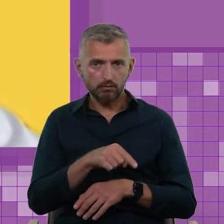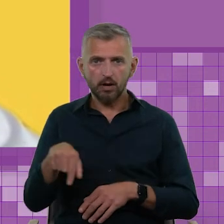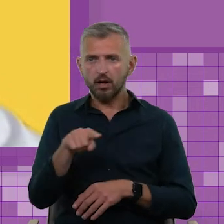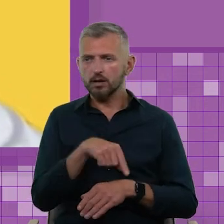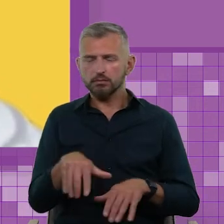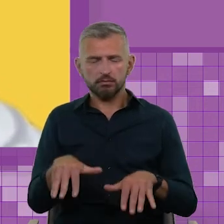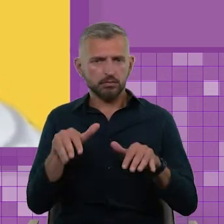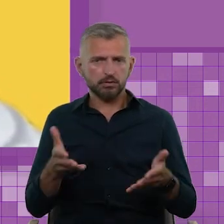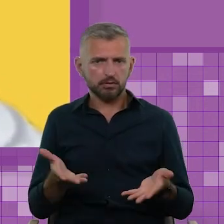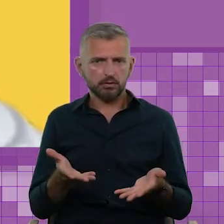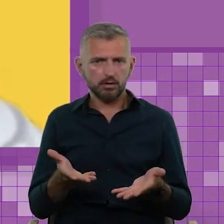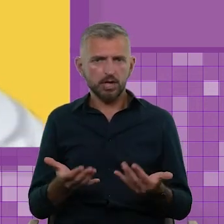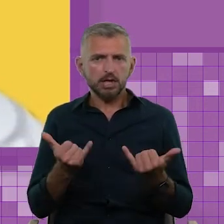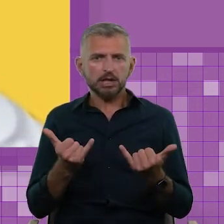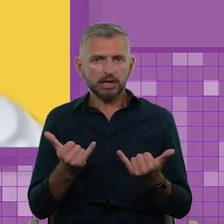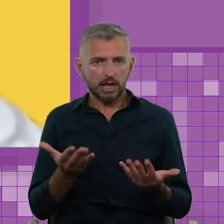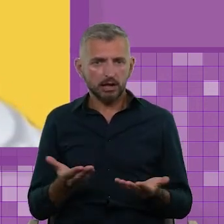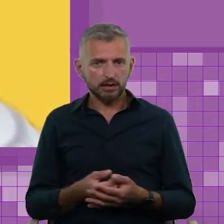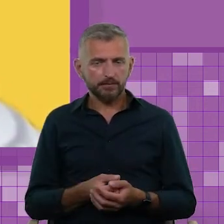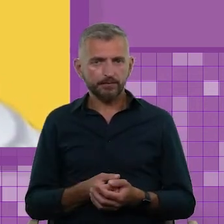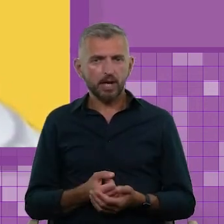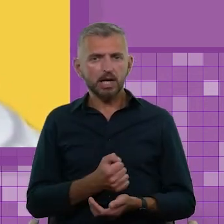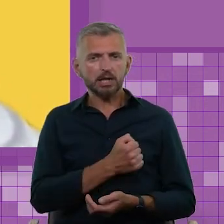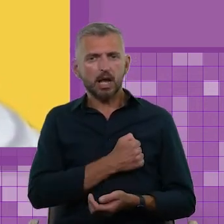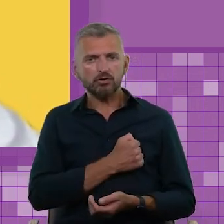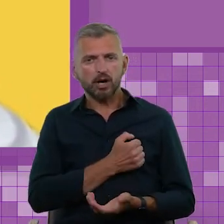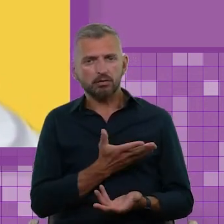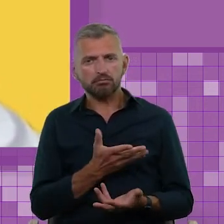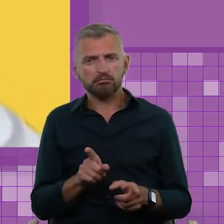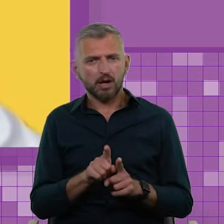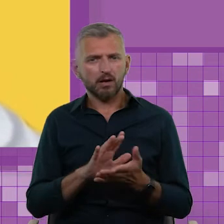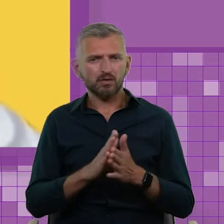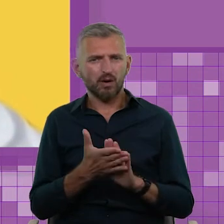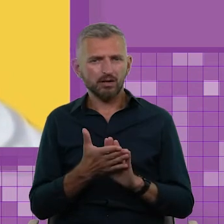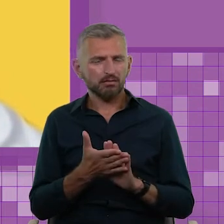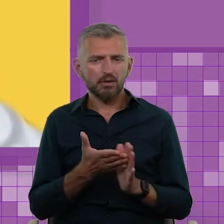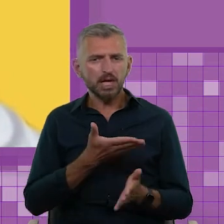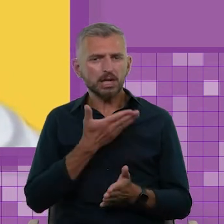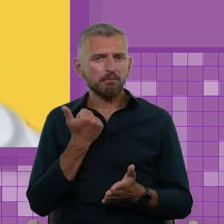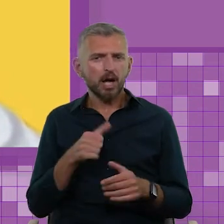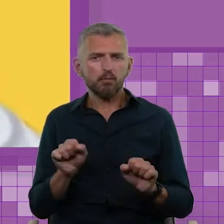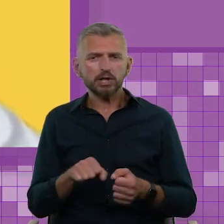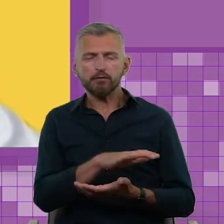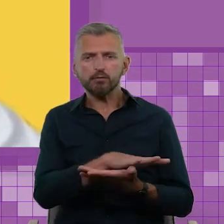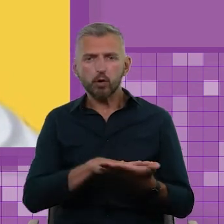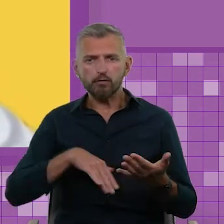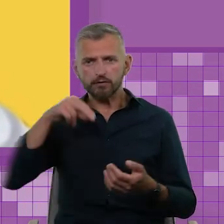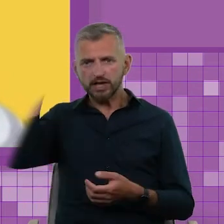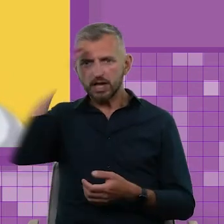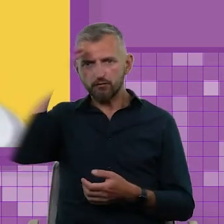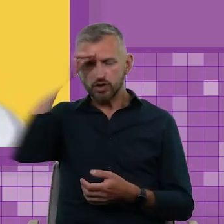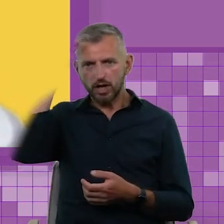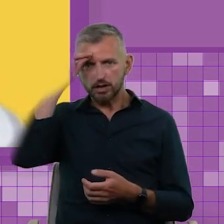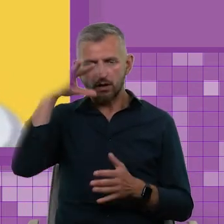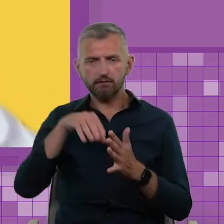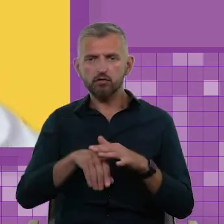багато, на зараз, та, на жаль, чи на жаль, така ситуація, де ще немає можливостей продовжувати навчання